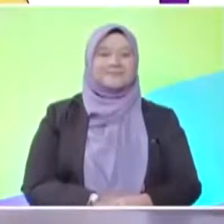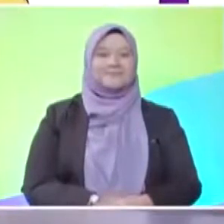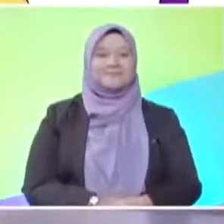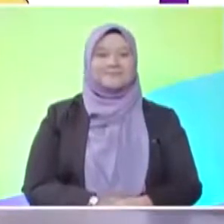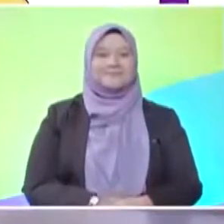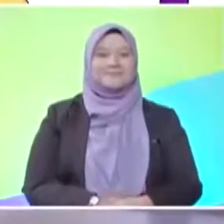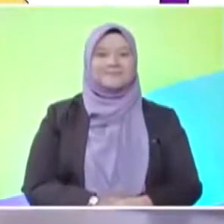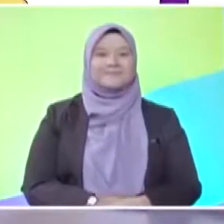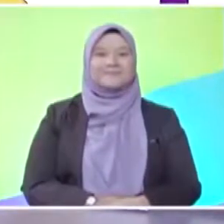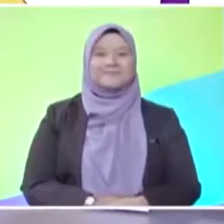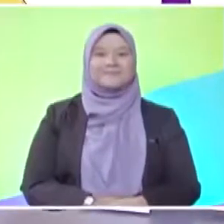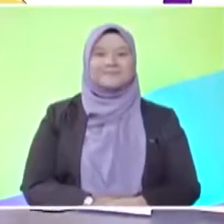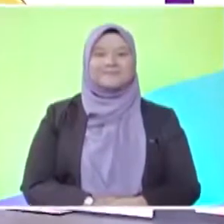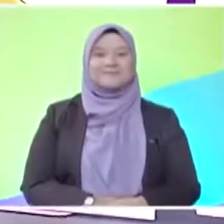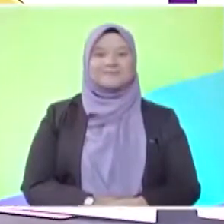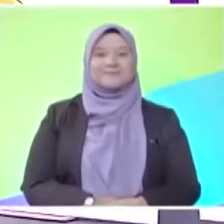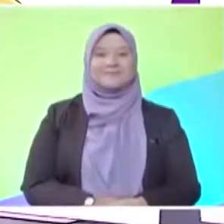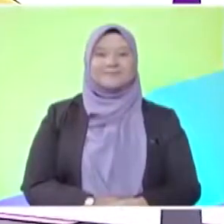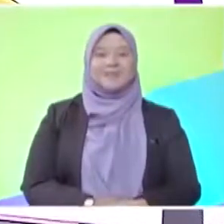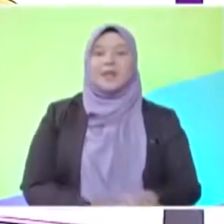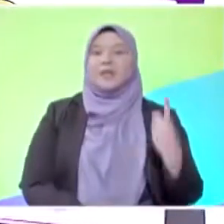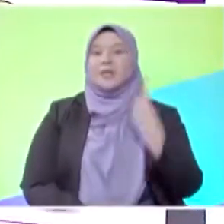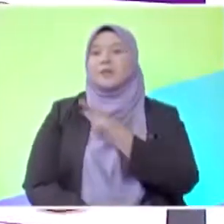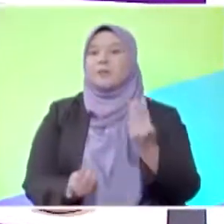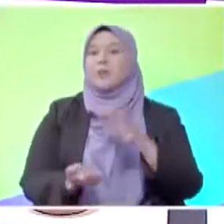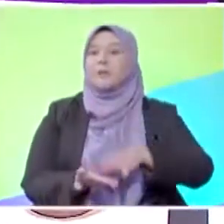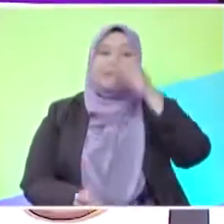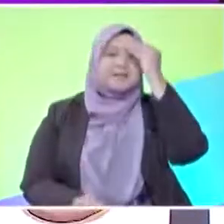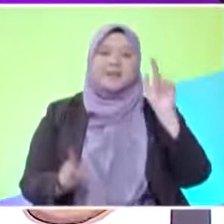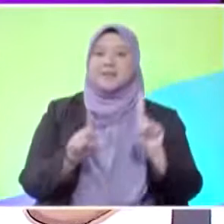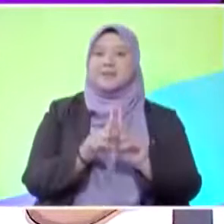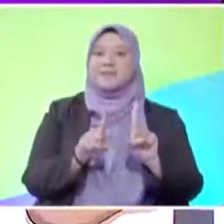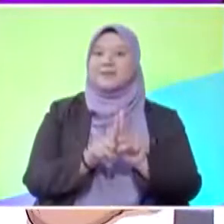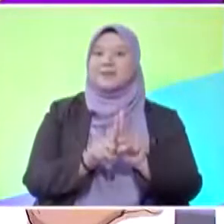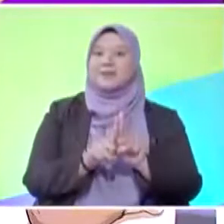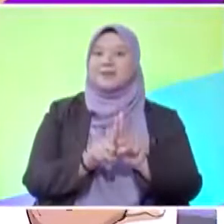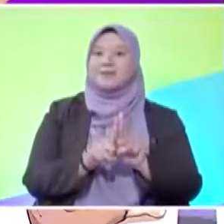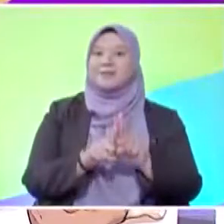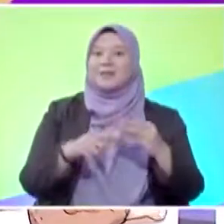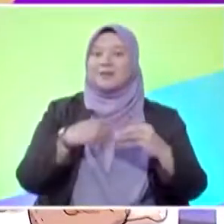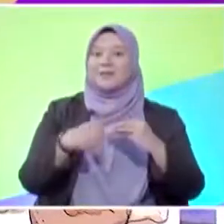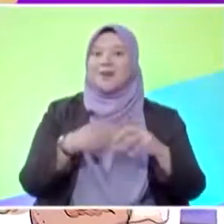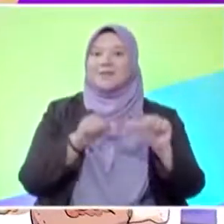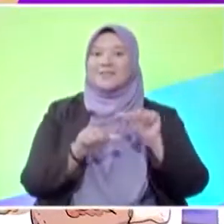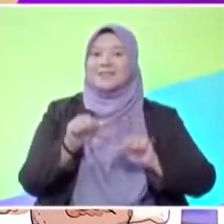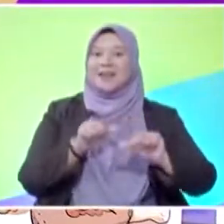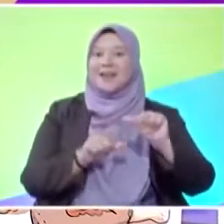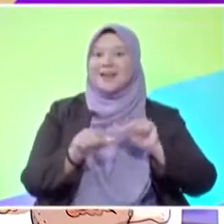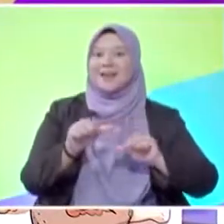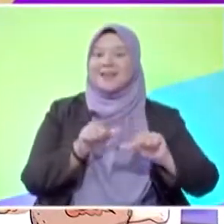hari ini ya kita tak terlukai samosa mana belajar sama-sama mata pelajaran sains